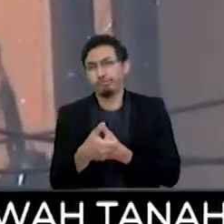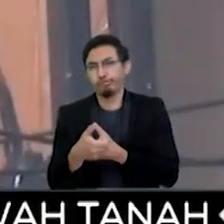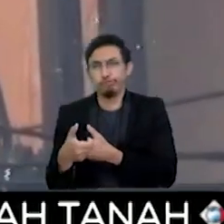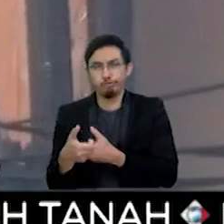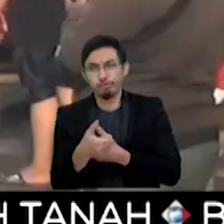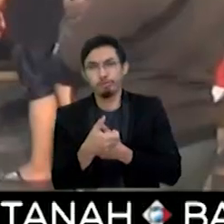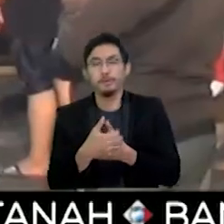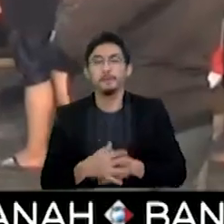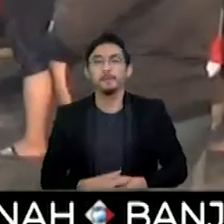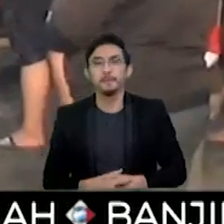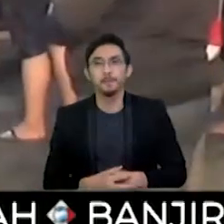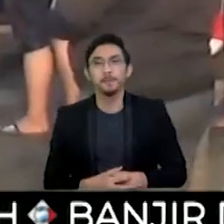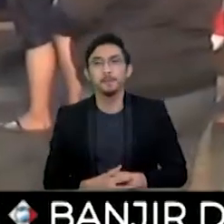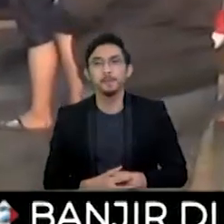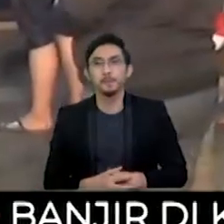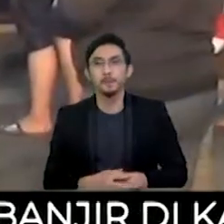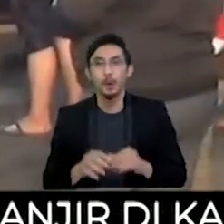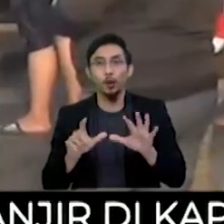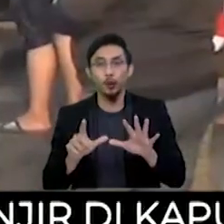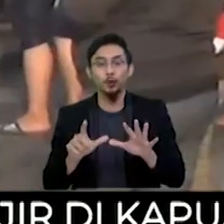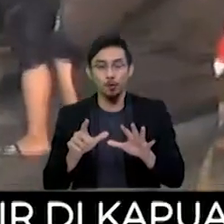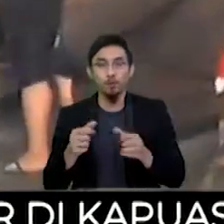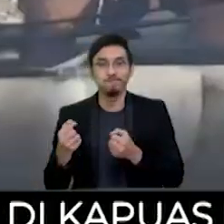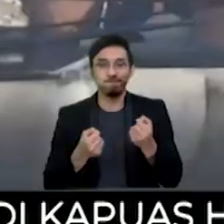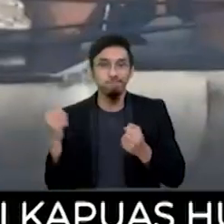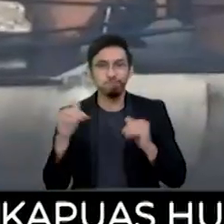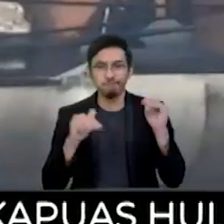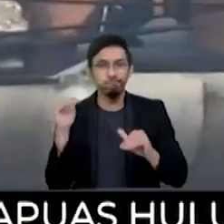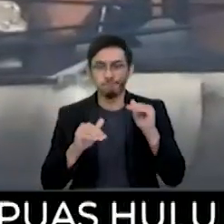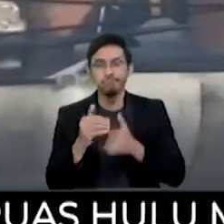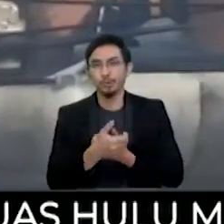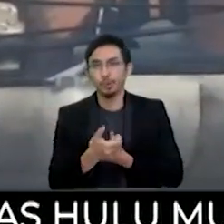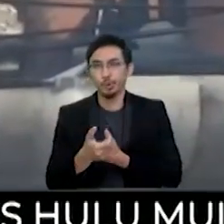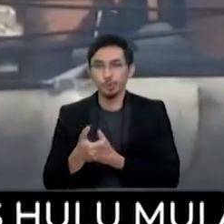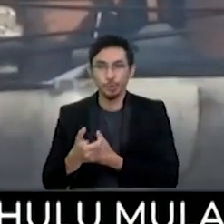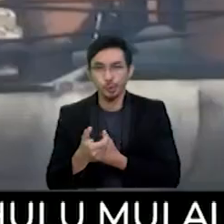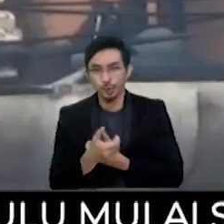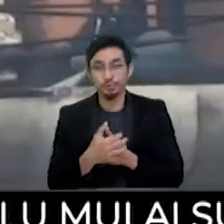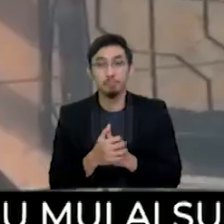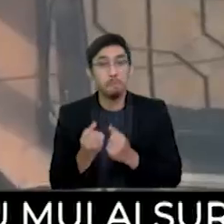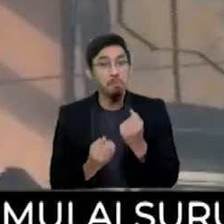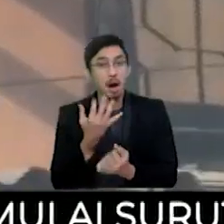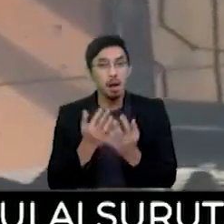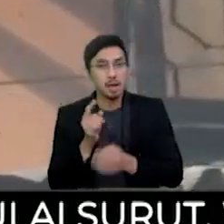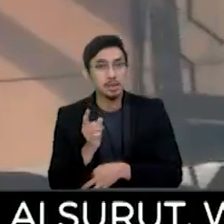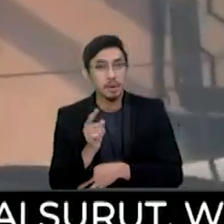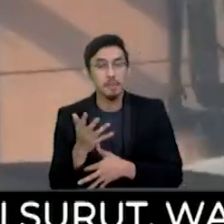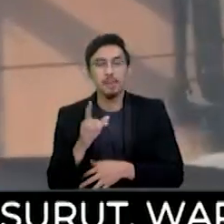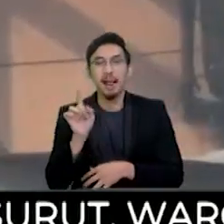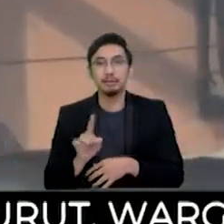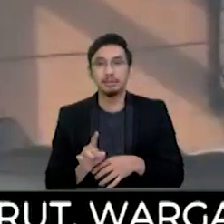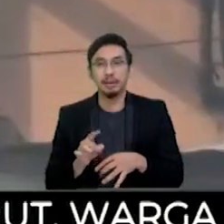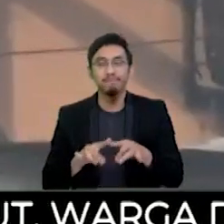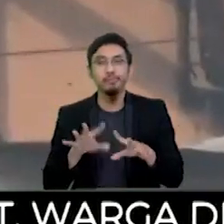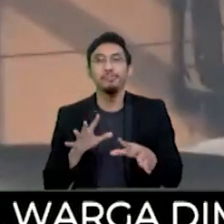membesar. 7 unit mobil pemadam kebakaran diturunkan ke lokasi. Diduga kebakaran terjadi akibat korsleting instalasi listrik yang berada